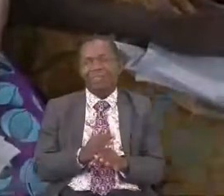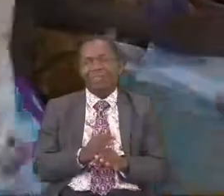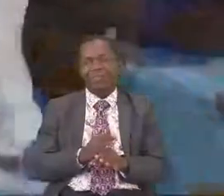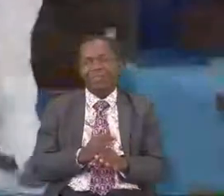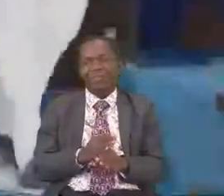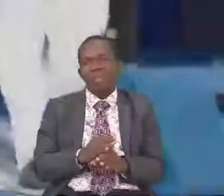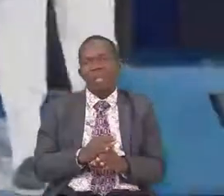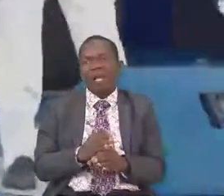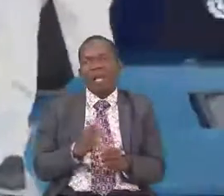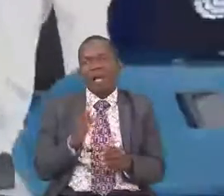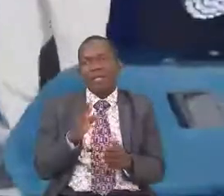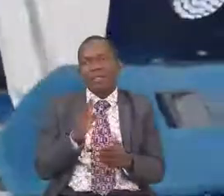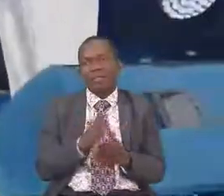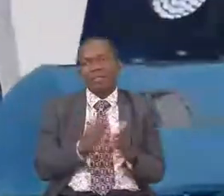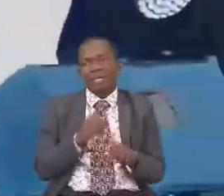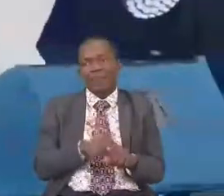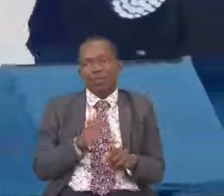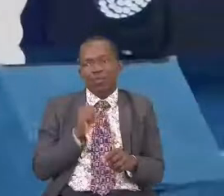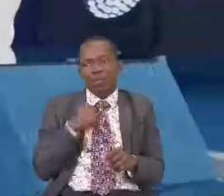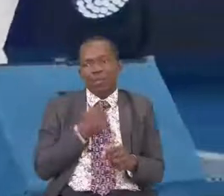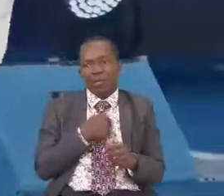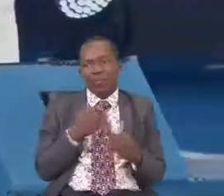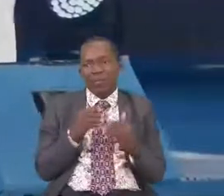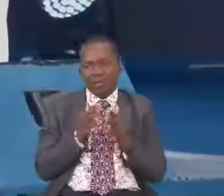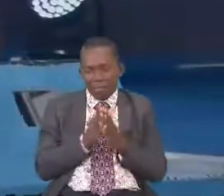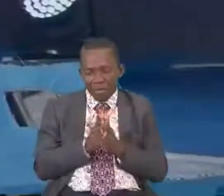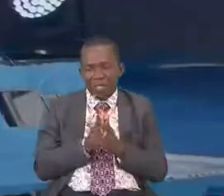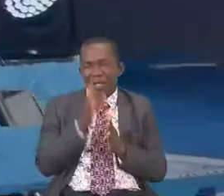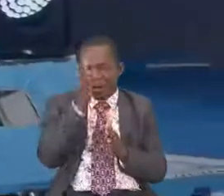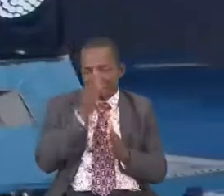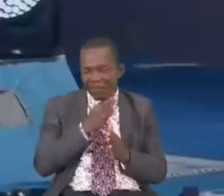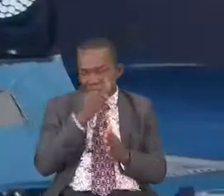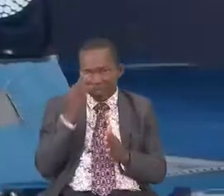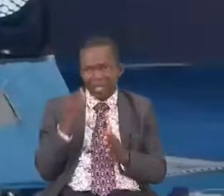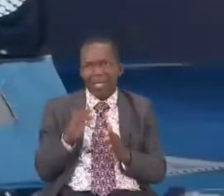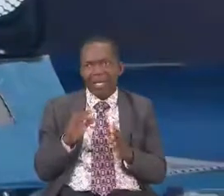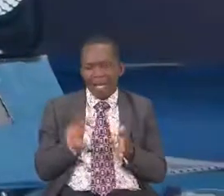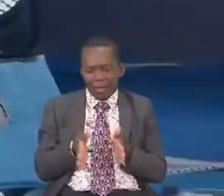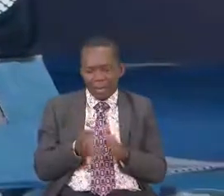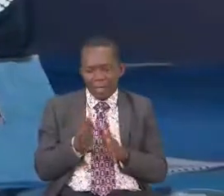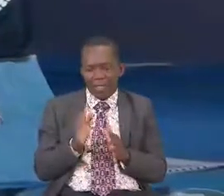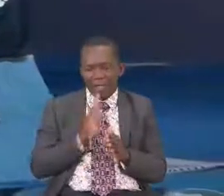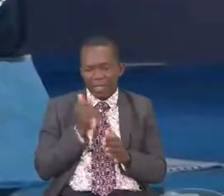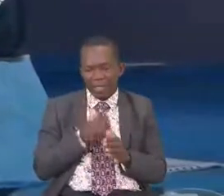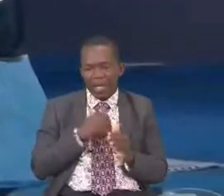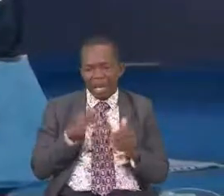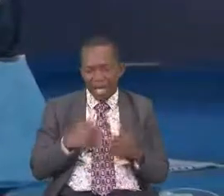Et après, ils ont prié le Seigneur. Comment ferons-nous? Parce que nous n'avons pas de force pour vaincre ce